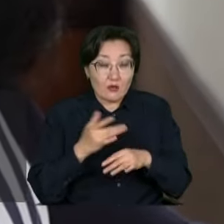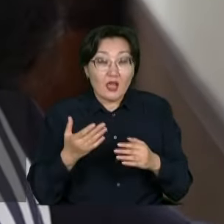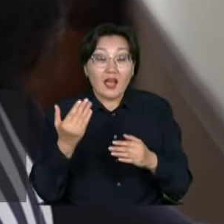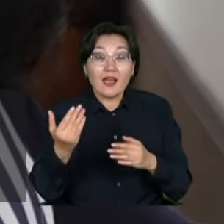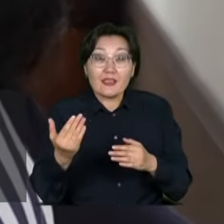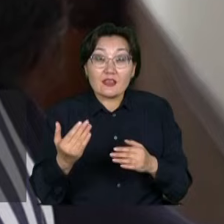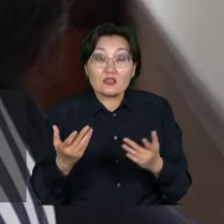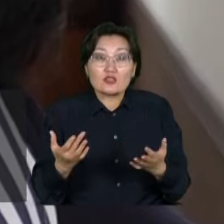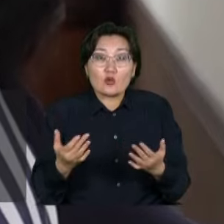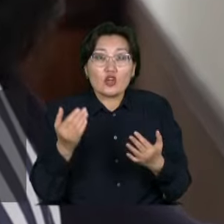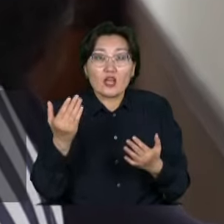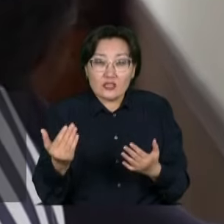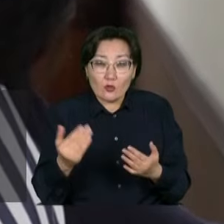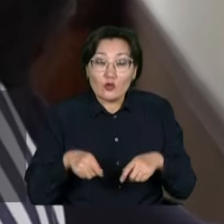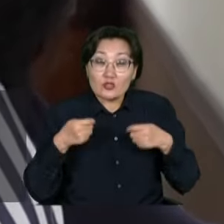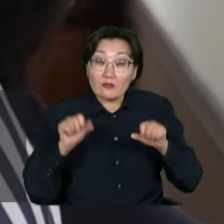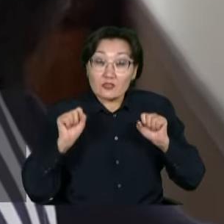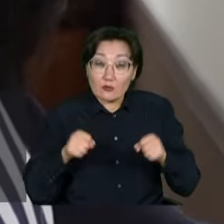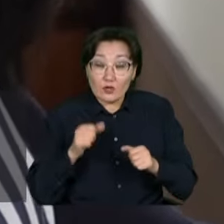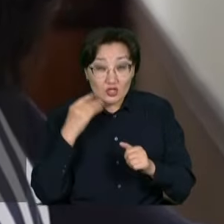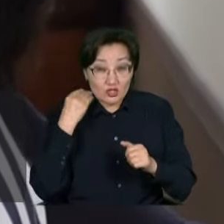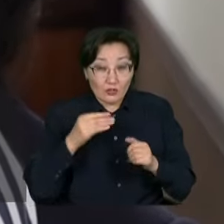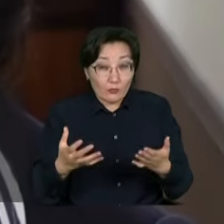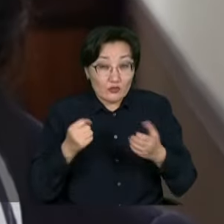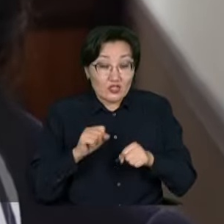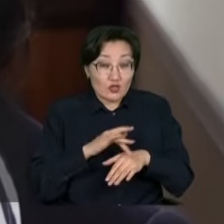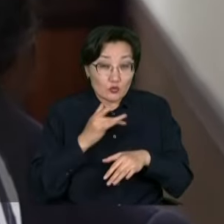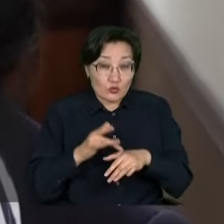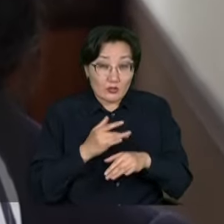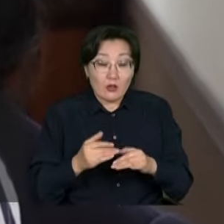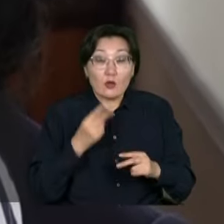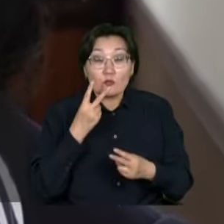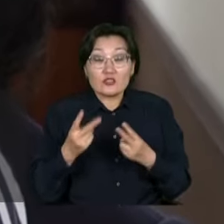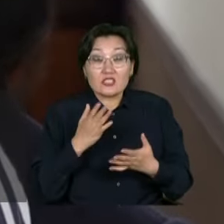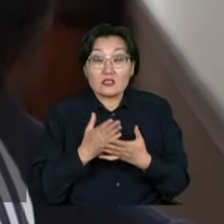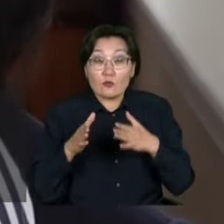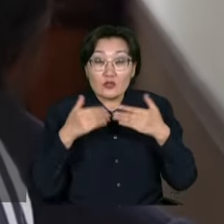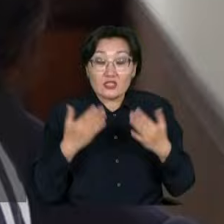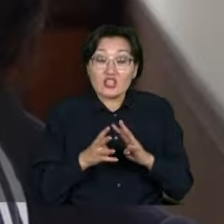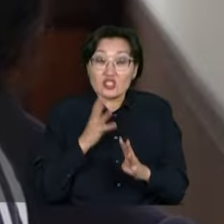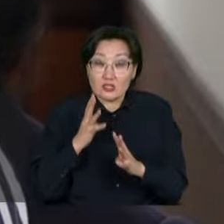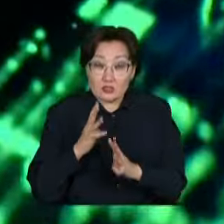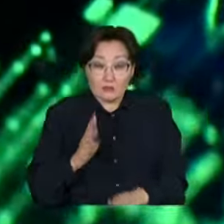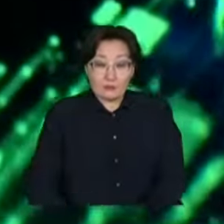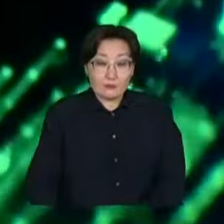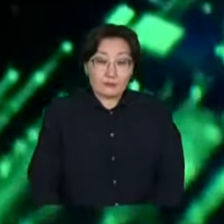они дают возможность качественно получить услугу. Смотрим наличие или отсутствие очередей.